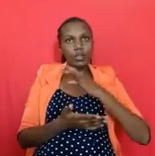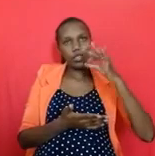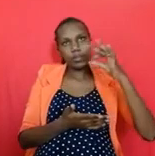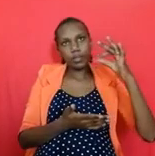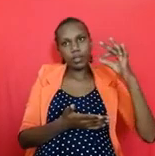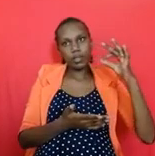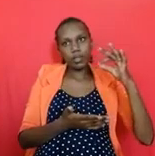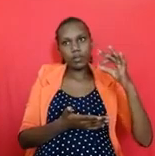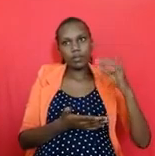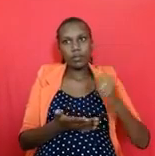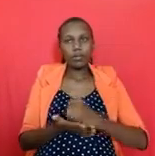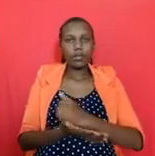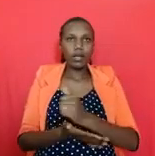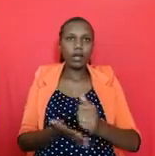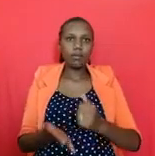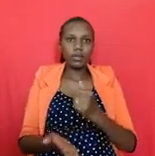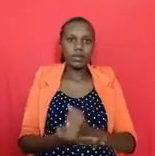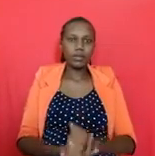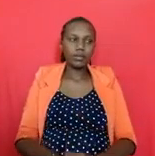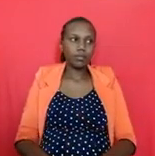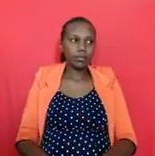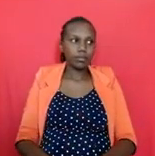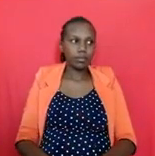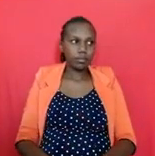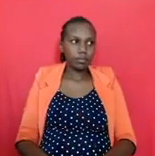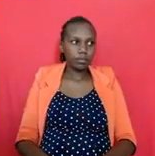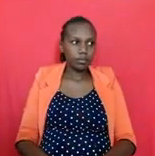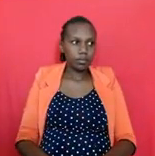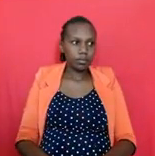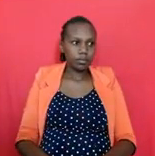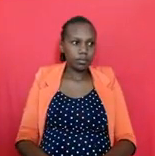rĩa Ngai roho mũtheru amen.